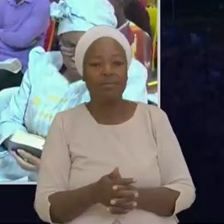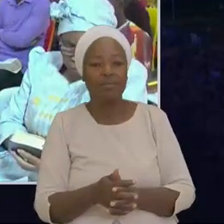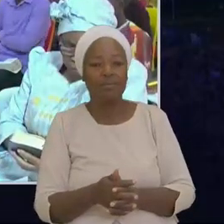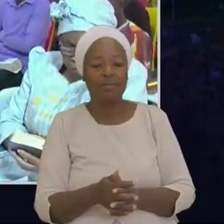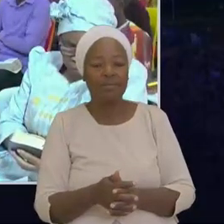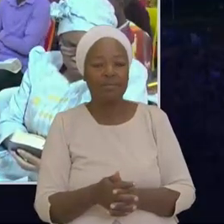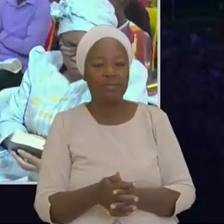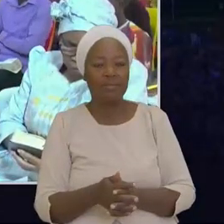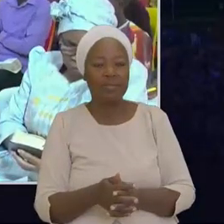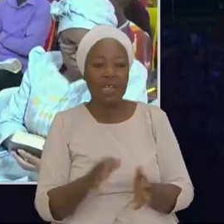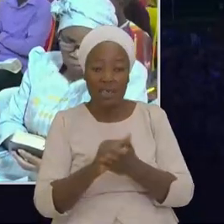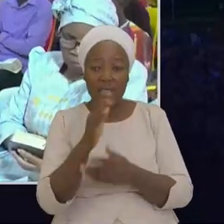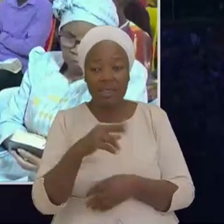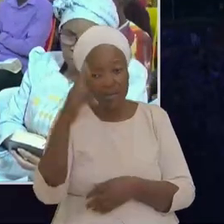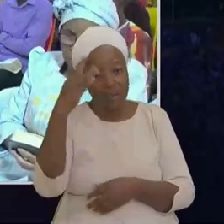Rouge.